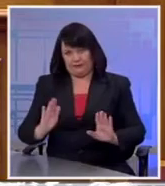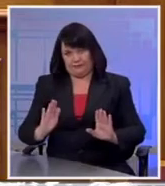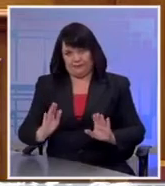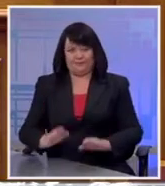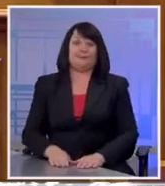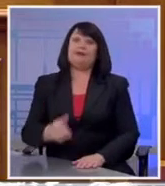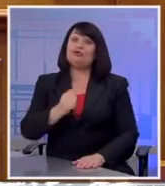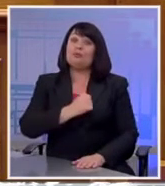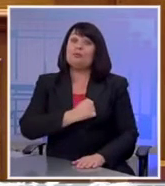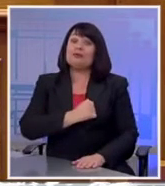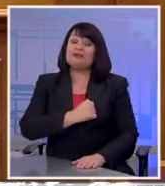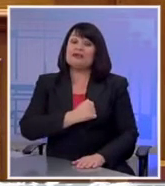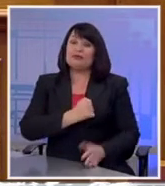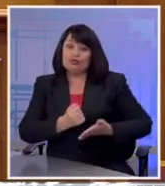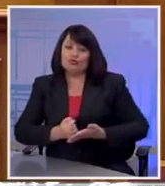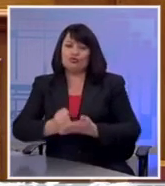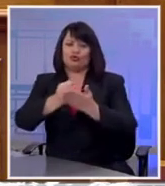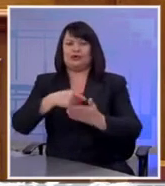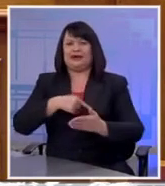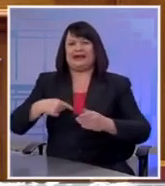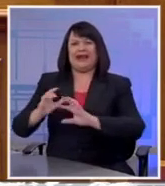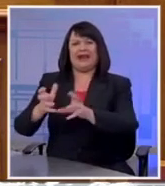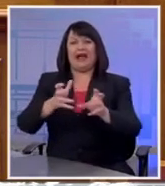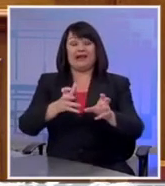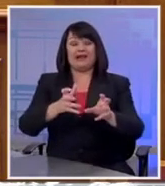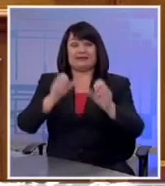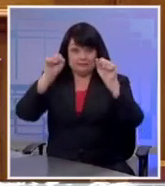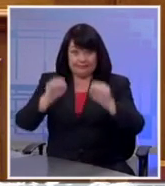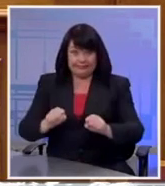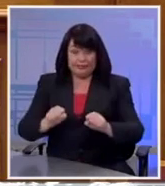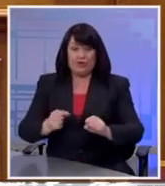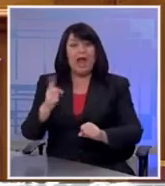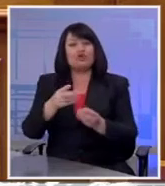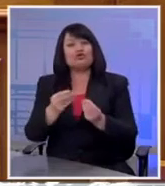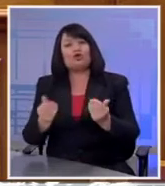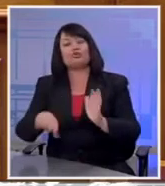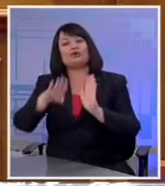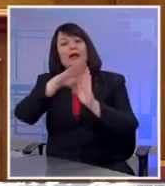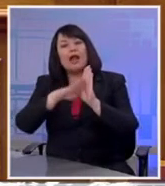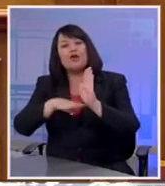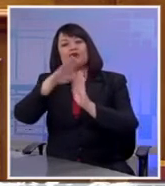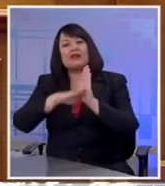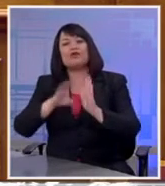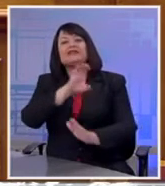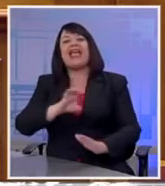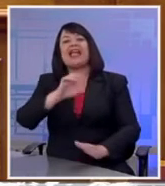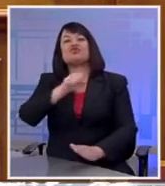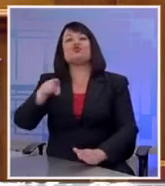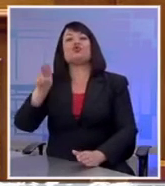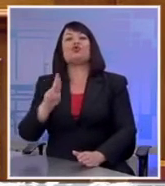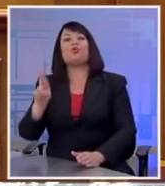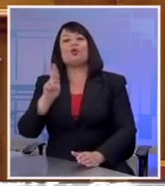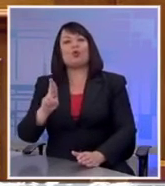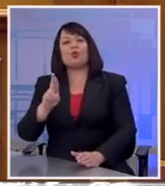Είναι άποψή μου, όχι για να στηρίξω τους καναλάρχες. Αν κλείσουν, θα κλείσουν αλλιώς. Βάλτε κανόνες, φτιάχτε το ΕΣΡΟΥ, βάλτε